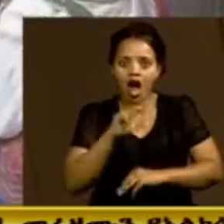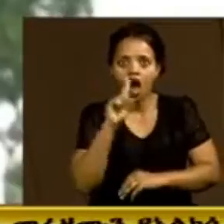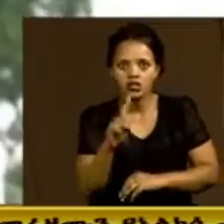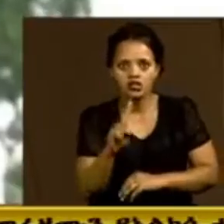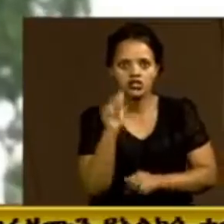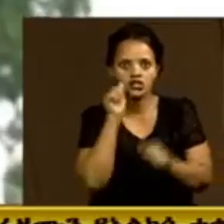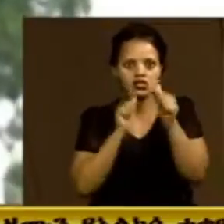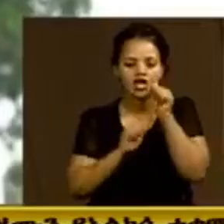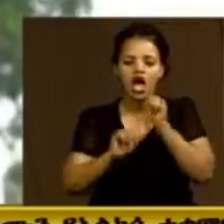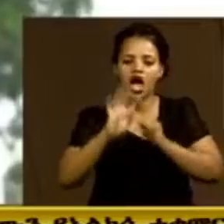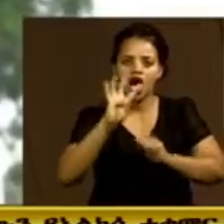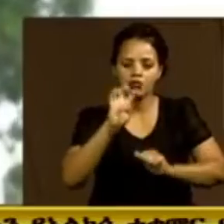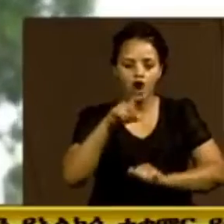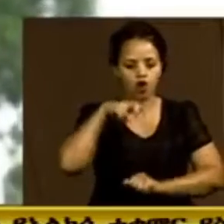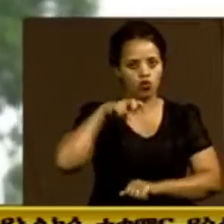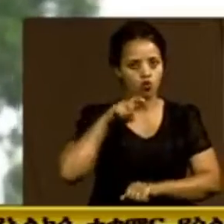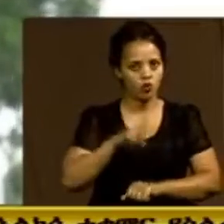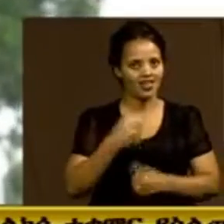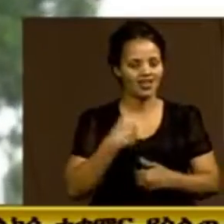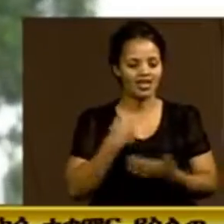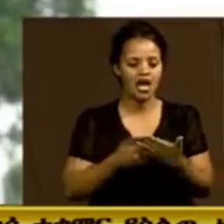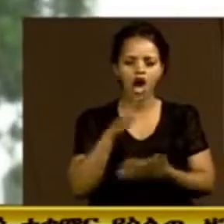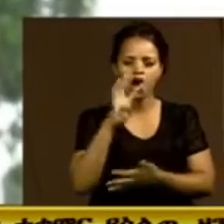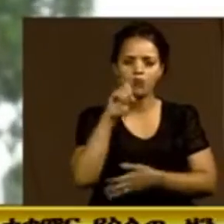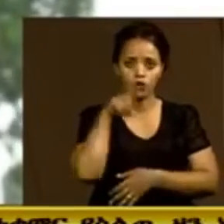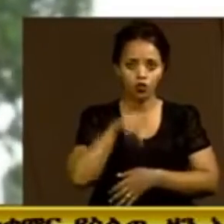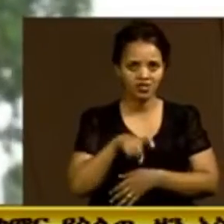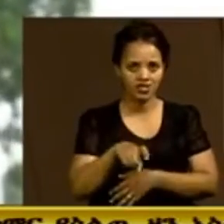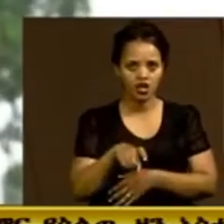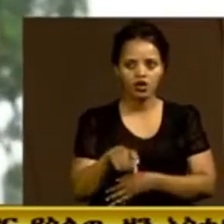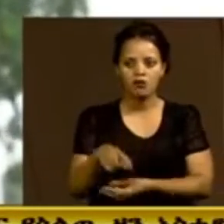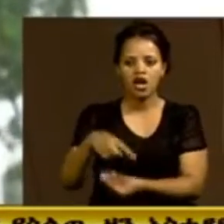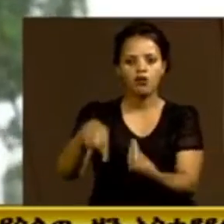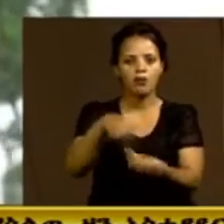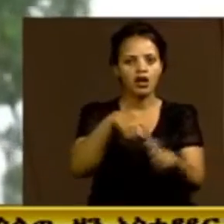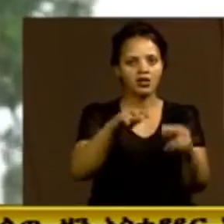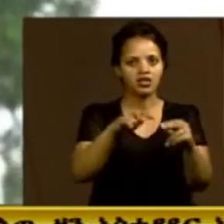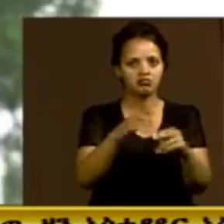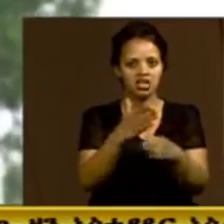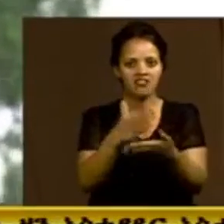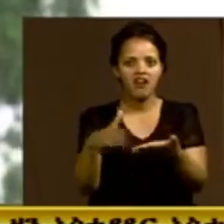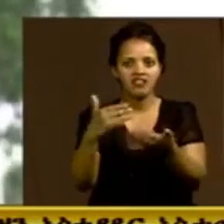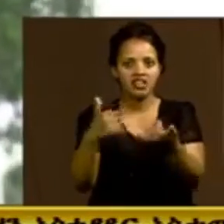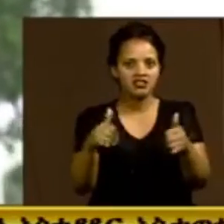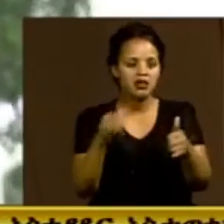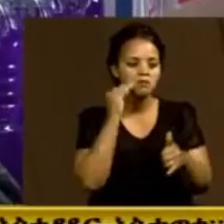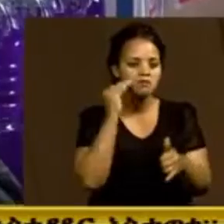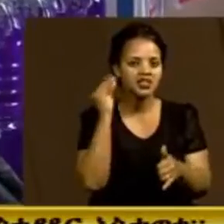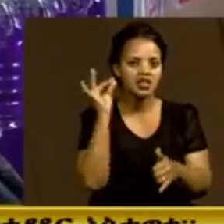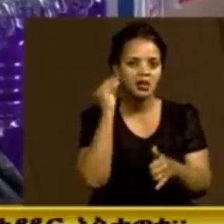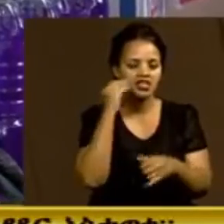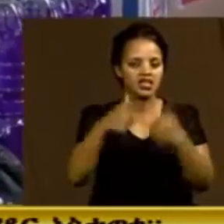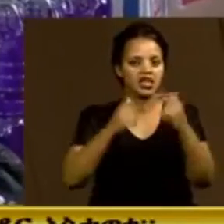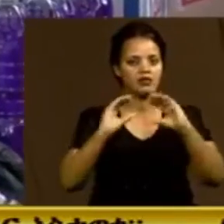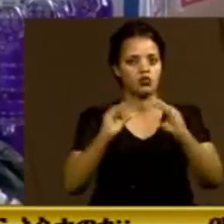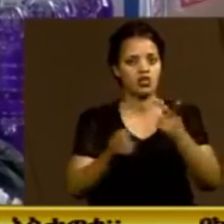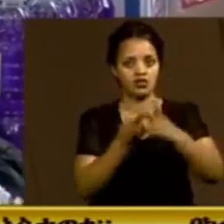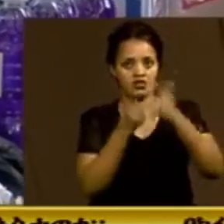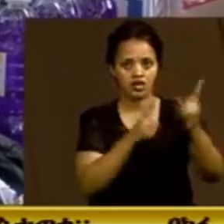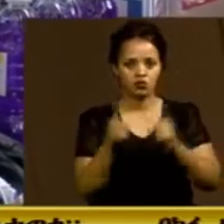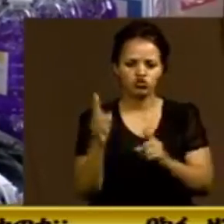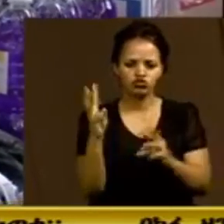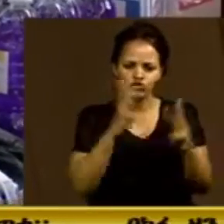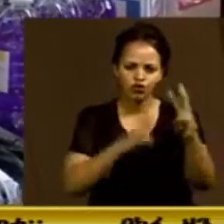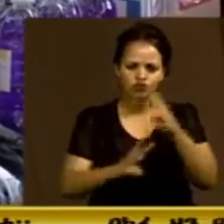40 ኮሚቴ ነው ያለው። ይሄ 40 ኮሚቴ በመንደር ተከፋፍለን ቤት ለቤት ሄደን ለማስተማር ነው። ሁለተኛ ደግሞ